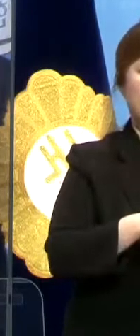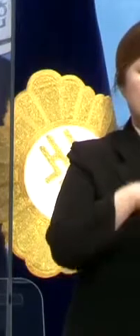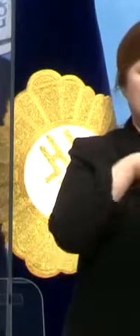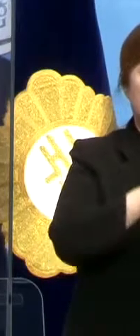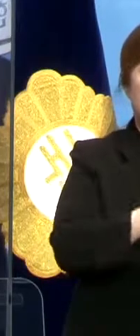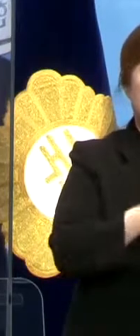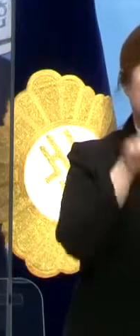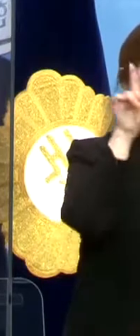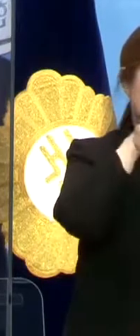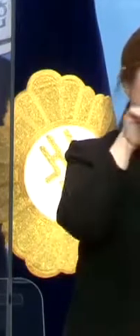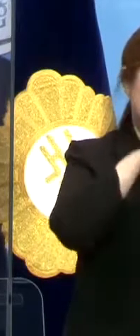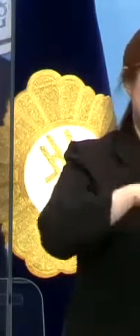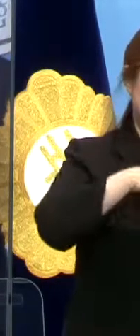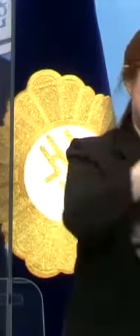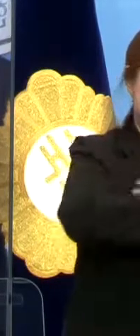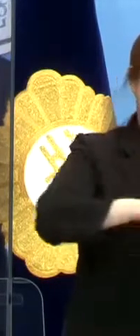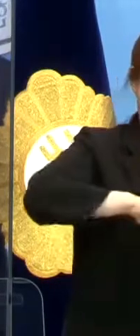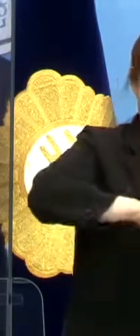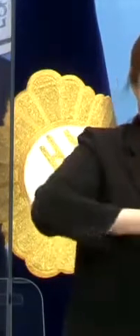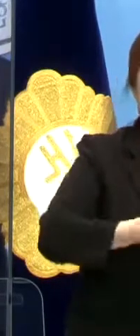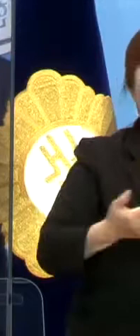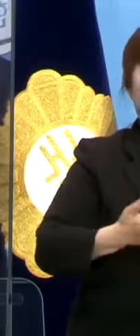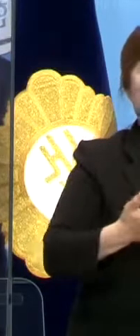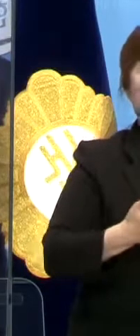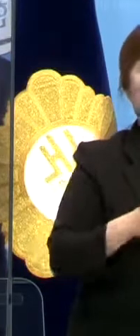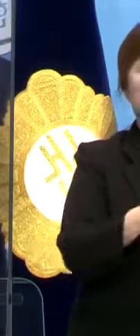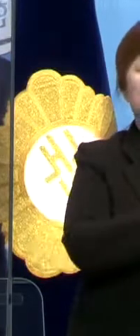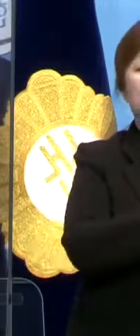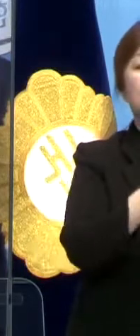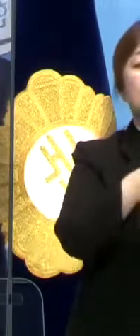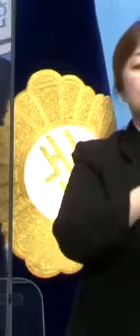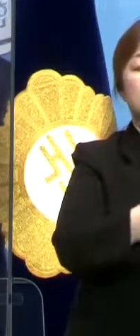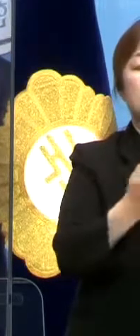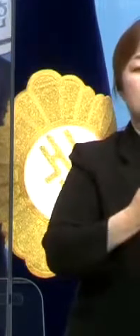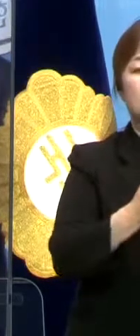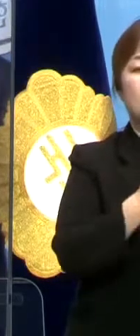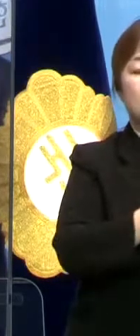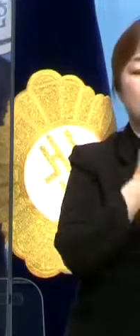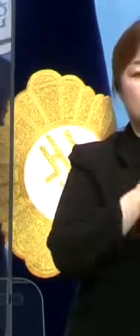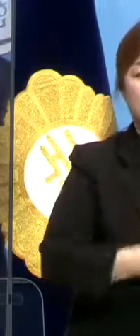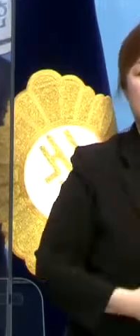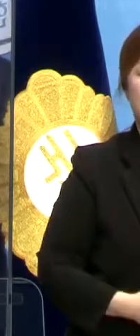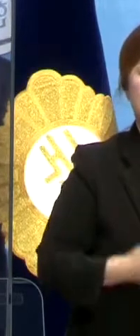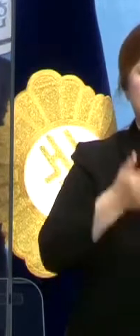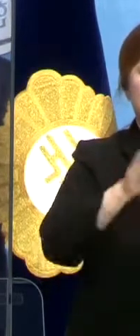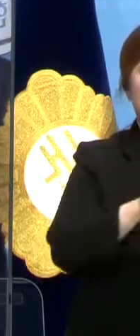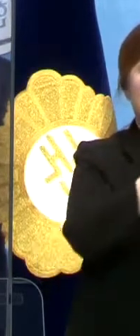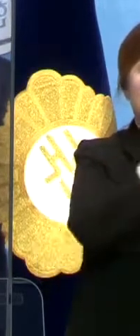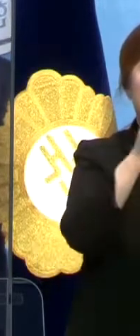그럼 노동을 이름 지은 이름으로 하고 있습니다 근데 일용직 2호